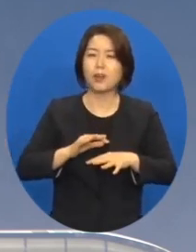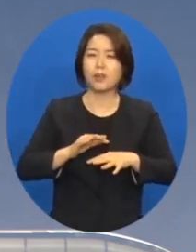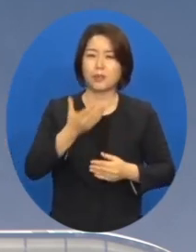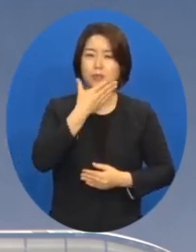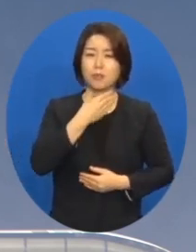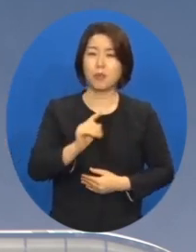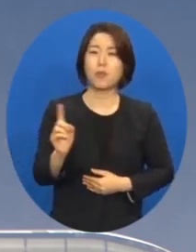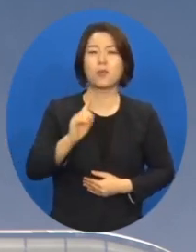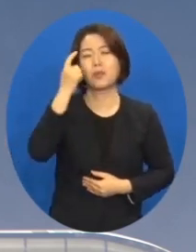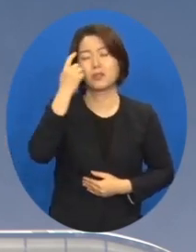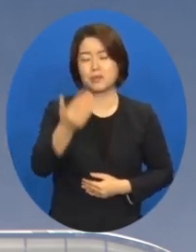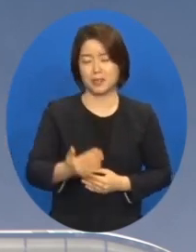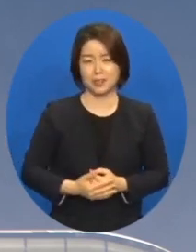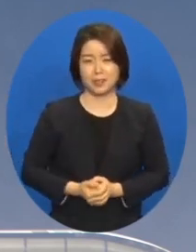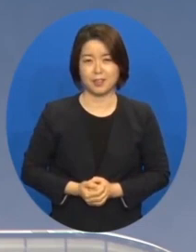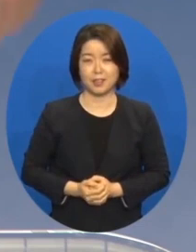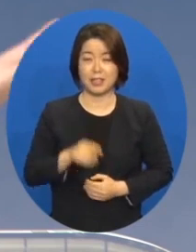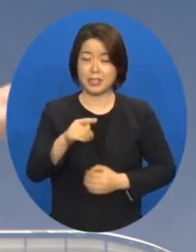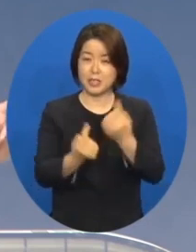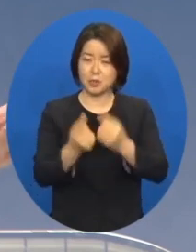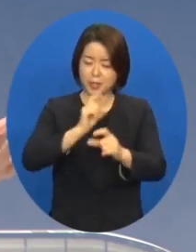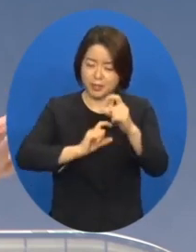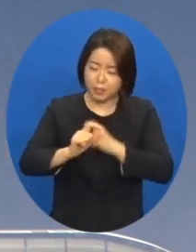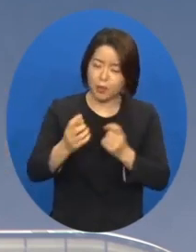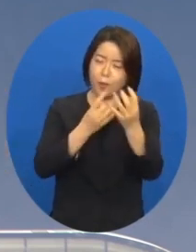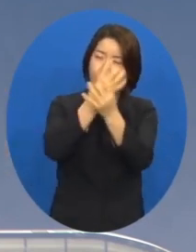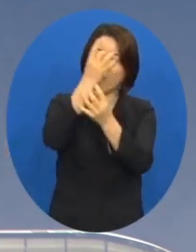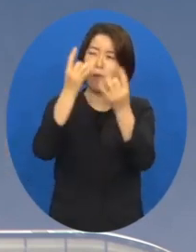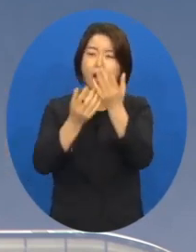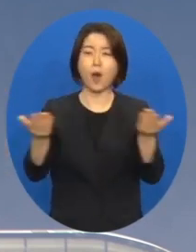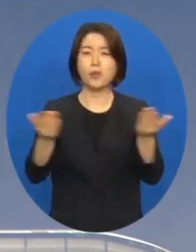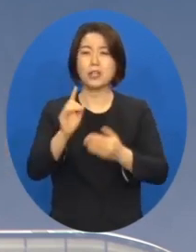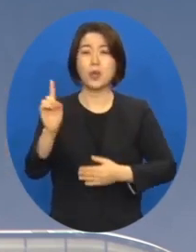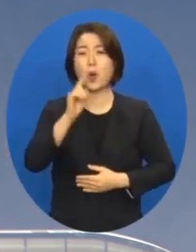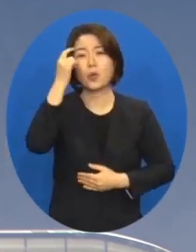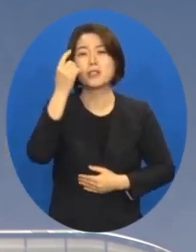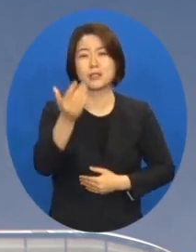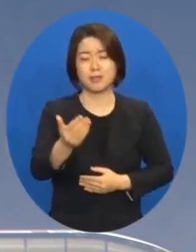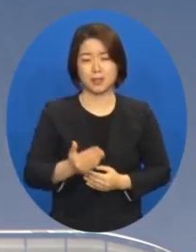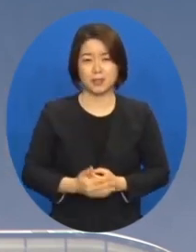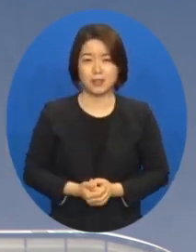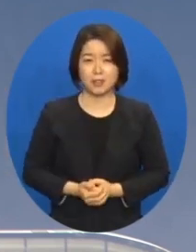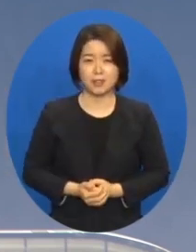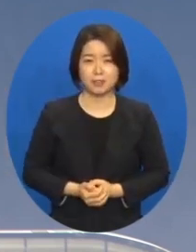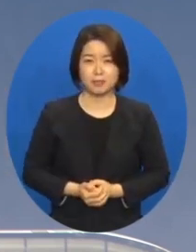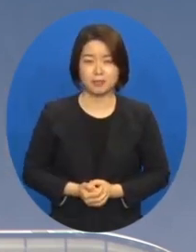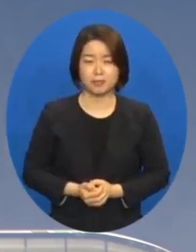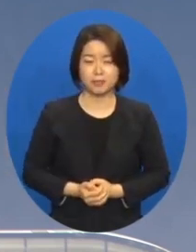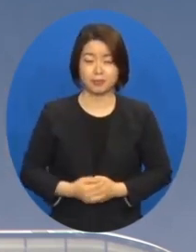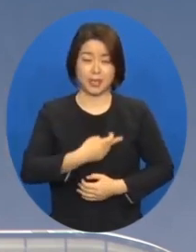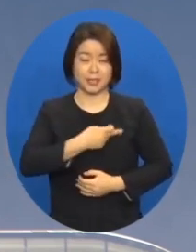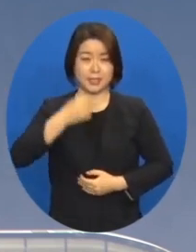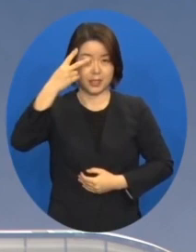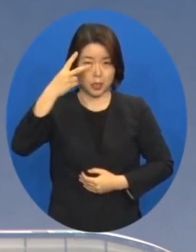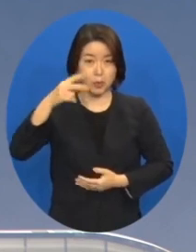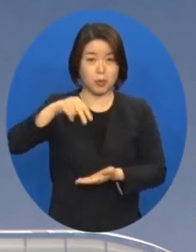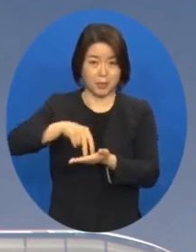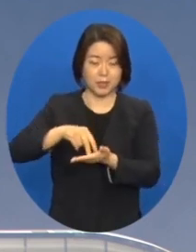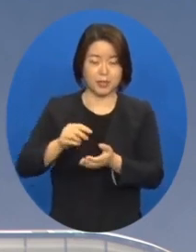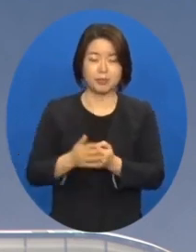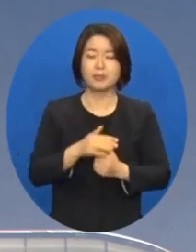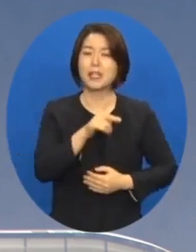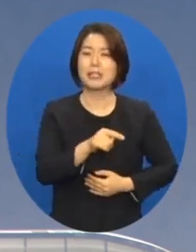복이 어디 있겠느냐, 이보다 더 황홀한 일이 어디 있겠느냐는 것입니다. 사도 바울에게 있어서